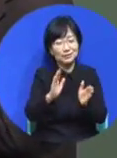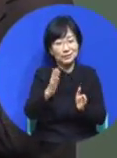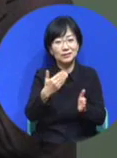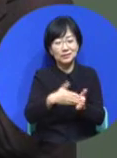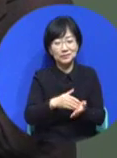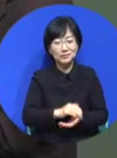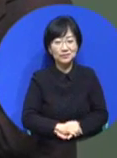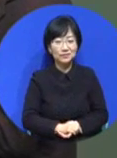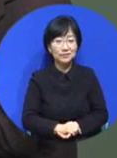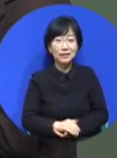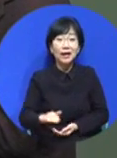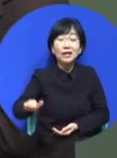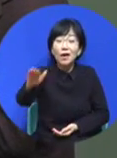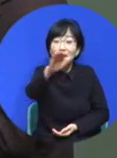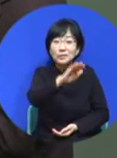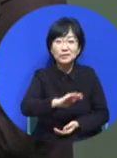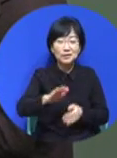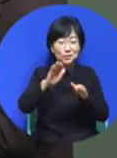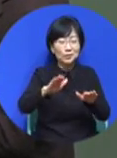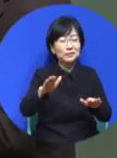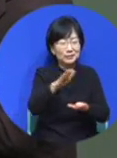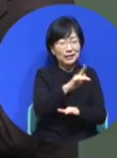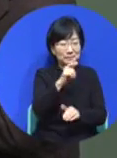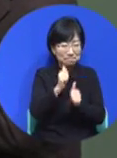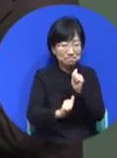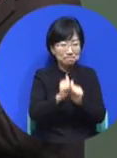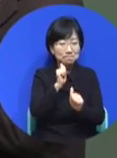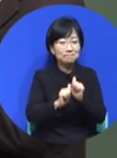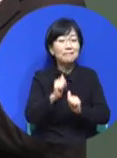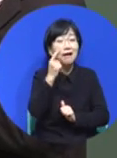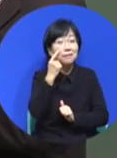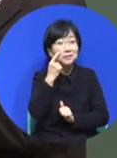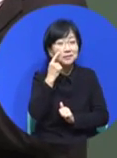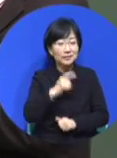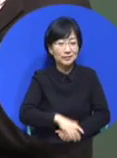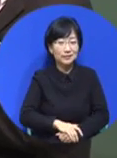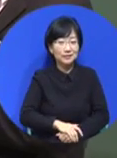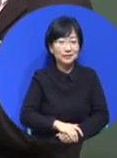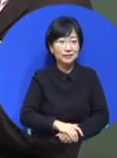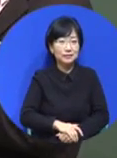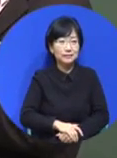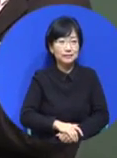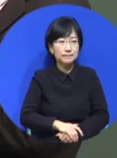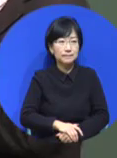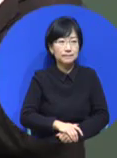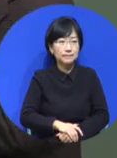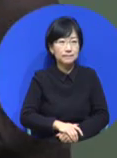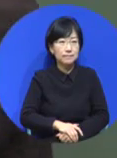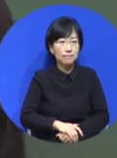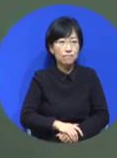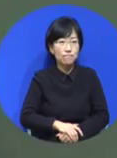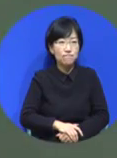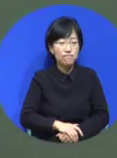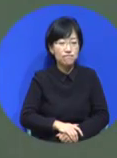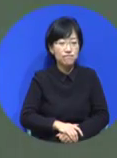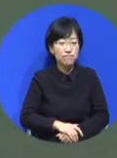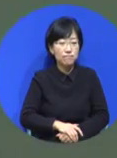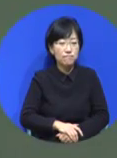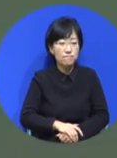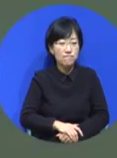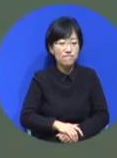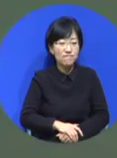to open the doors of answers for me. Start asking that question. 영으로 사람의 간섭을 받지 않고 살아계신